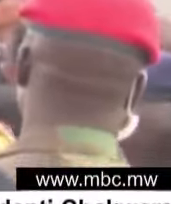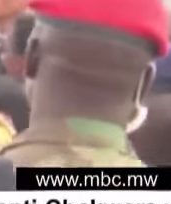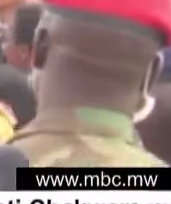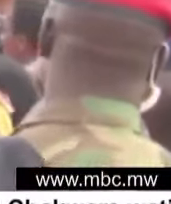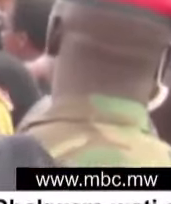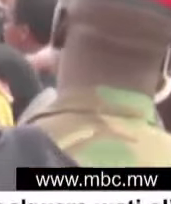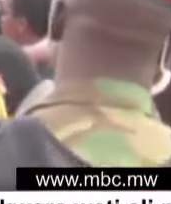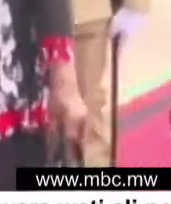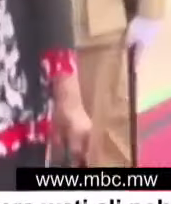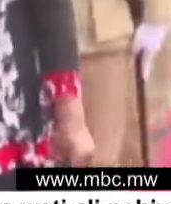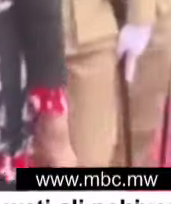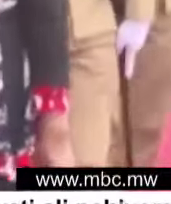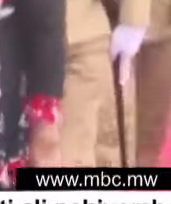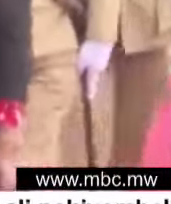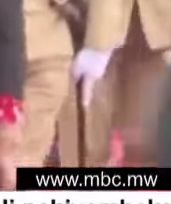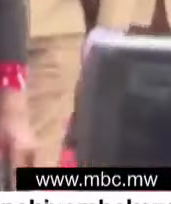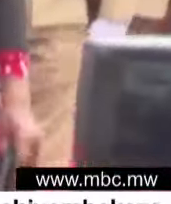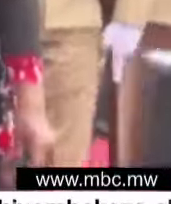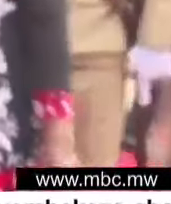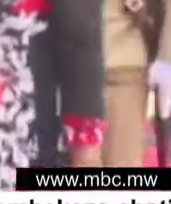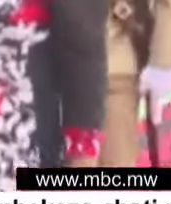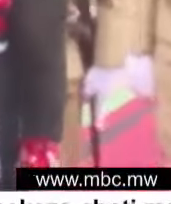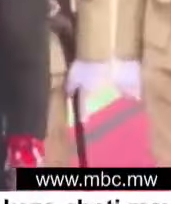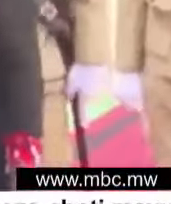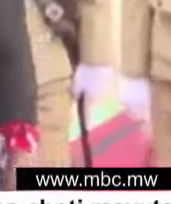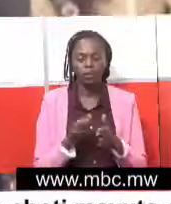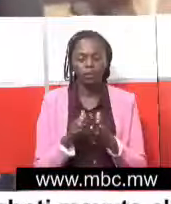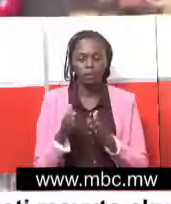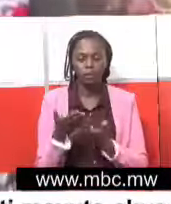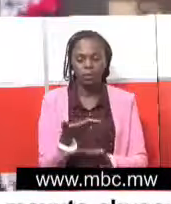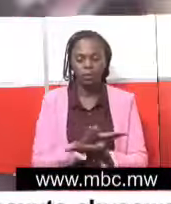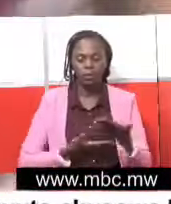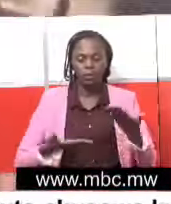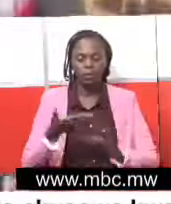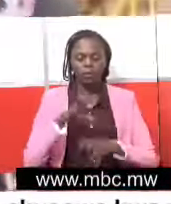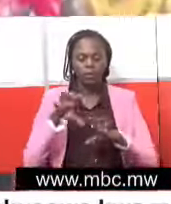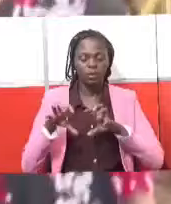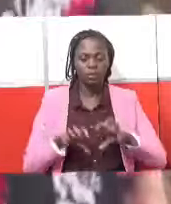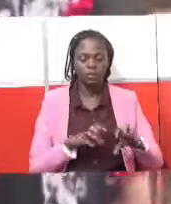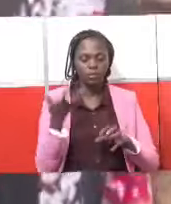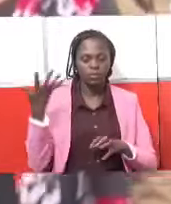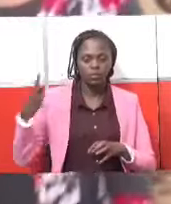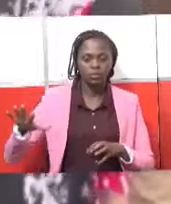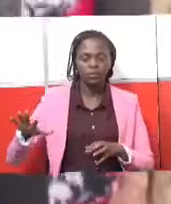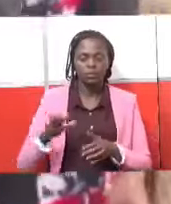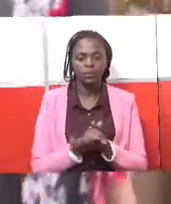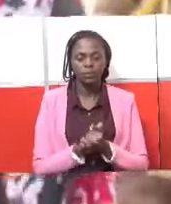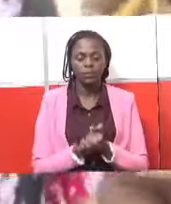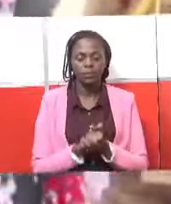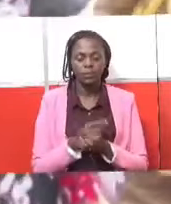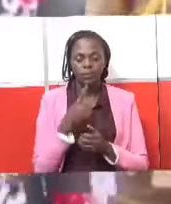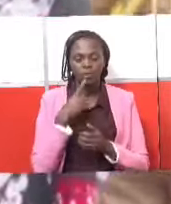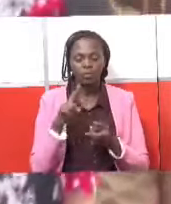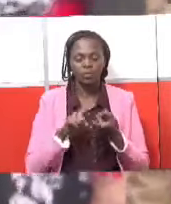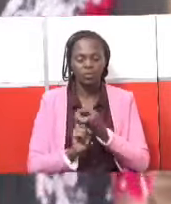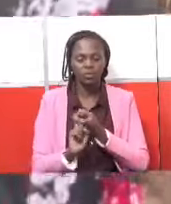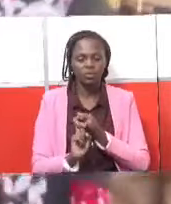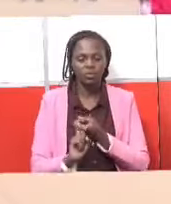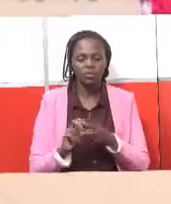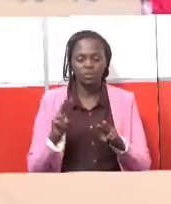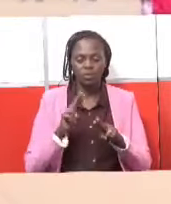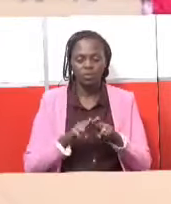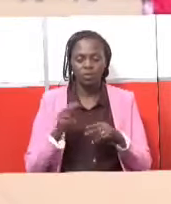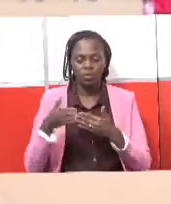ndinapitira ndi ya mafutayi koma takambirananso zina ndi zina kuti mgwirizano wathu sangokhala